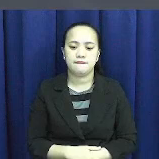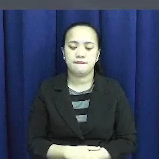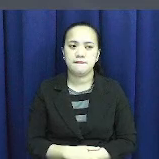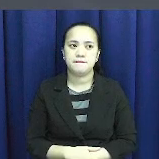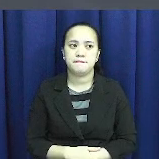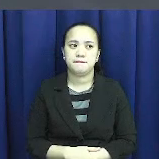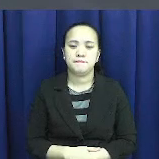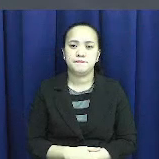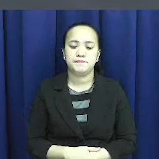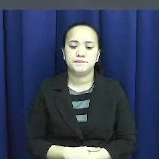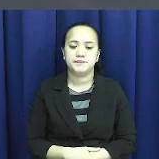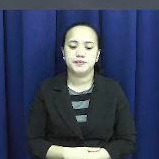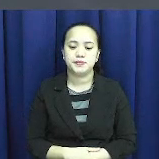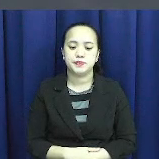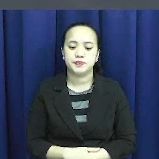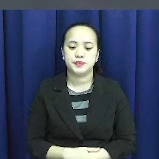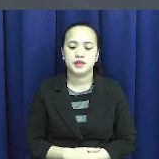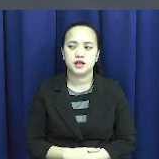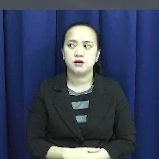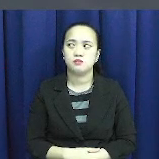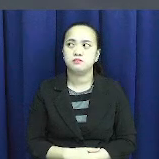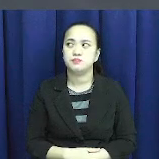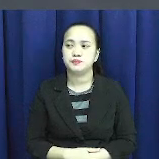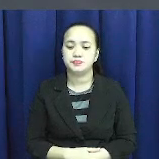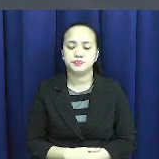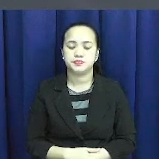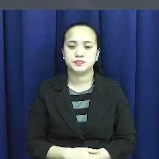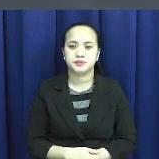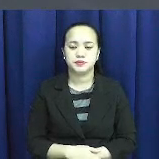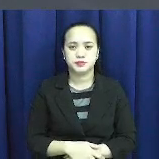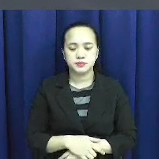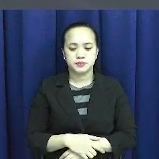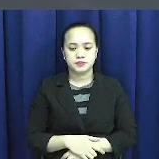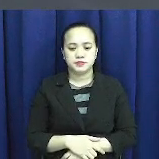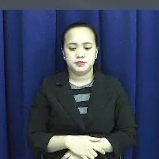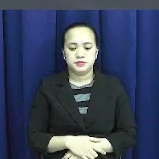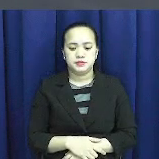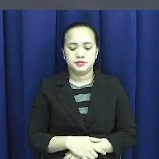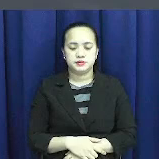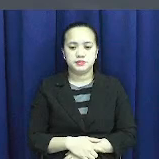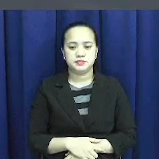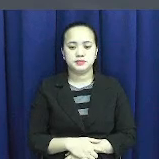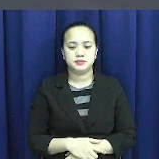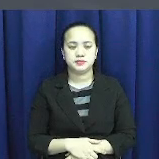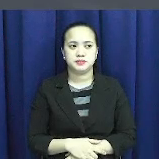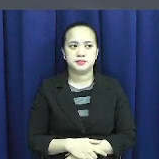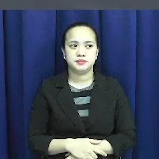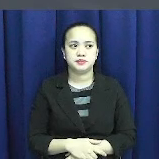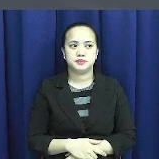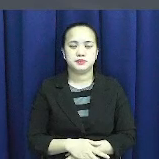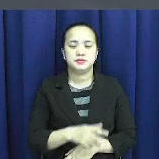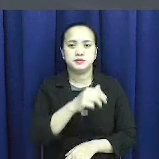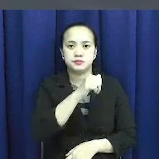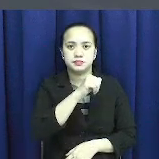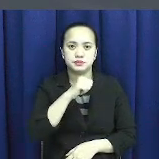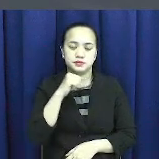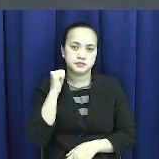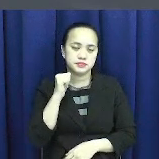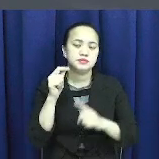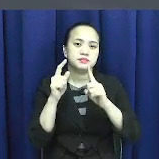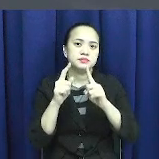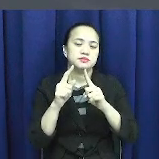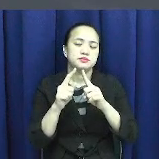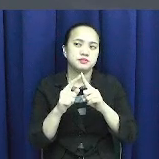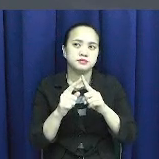Jacob thy judgment and Israel thy law." Ito yung sinasabi ko kanina, na the priest was ordained by God